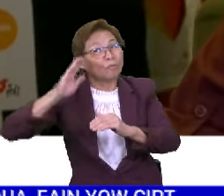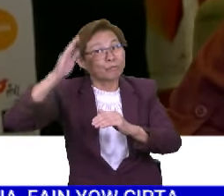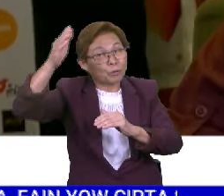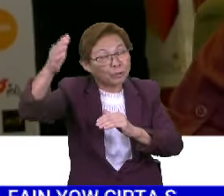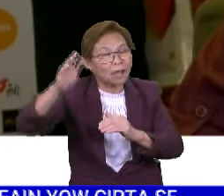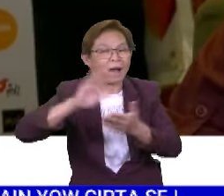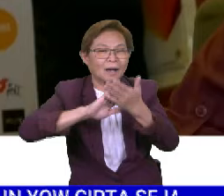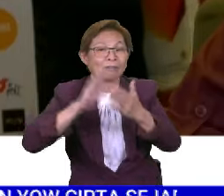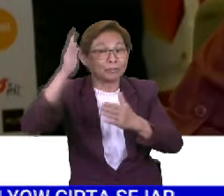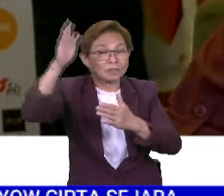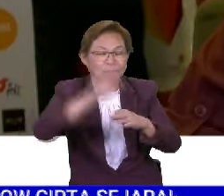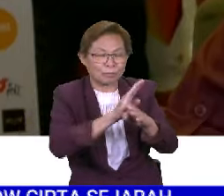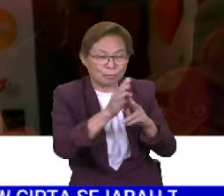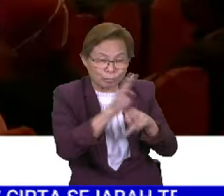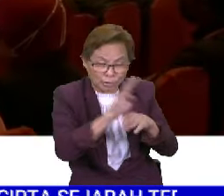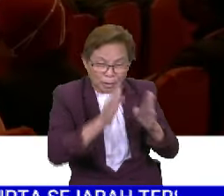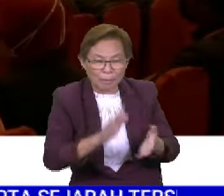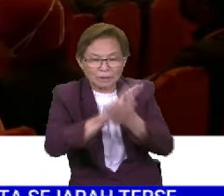menjadi franchisor.